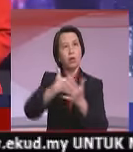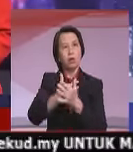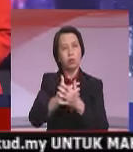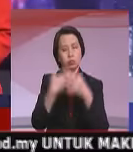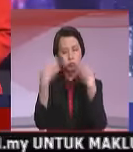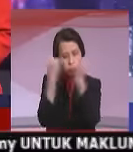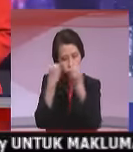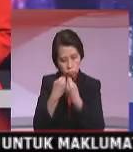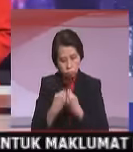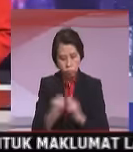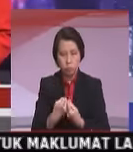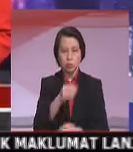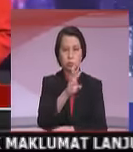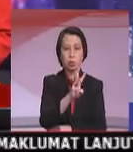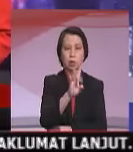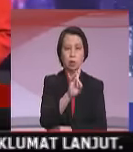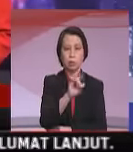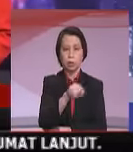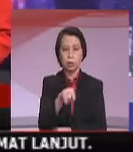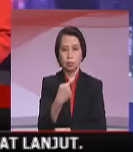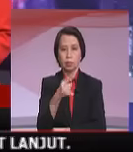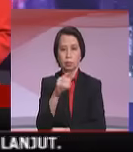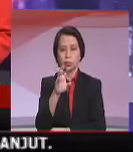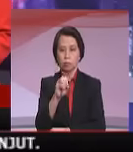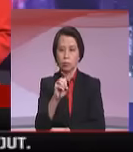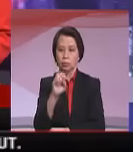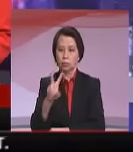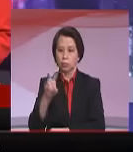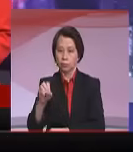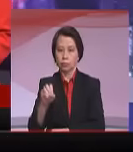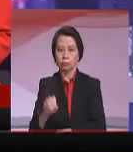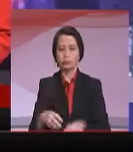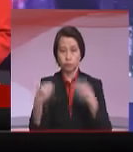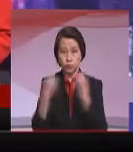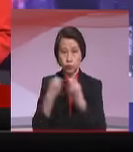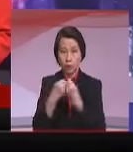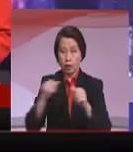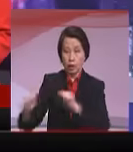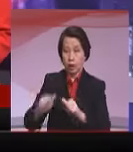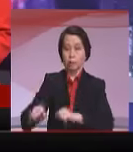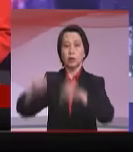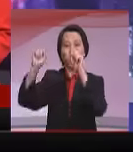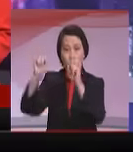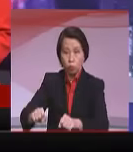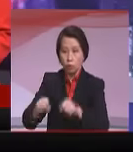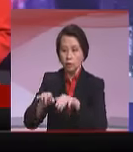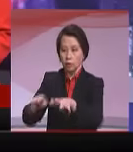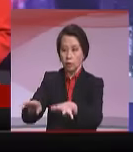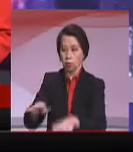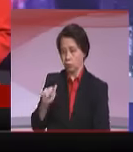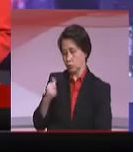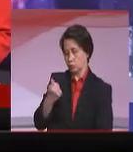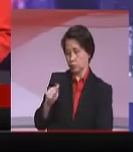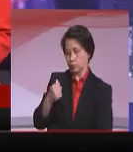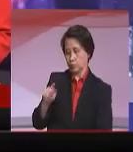positif sebanyak 68,020 kes. Manakala jumlah kes aktif dengan kebolehjangkitan sebanyak